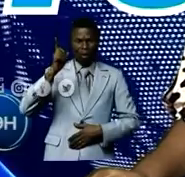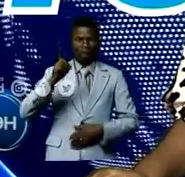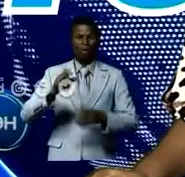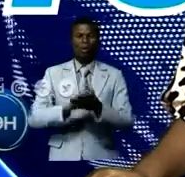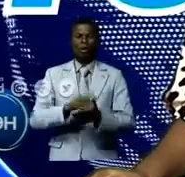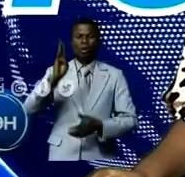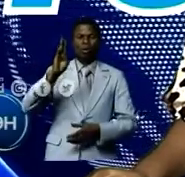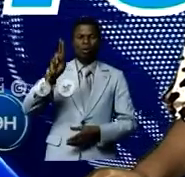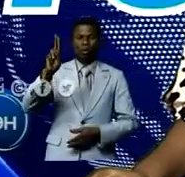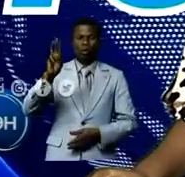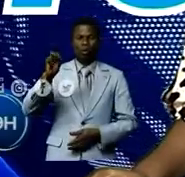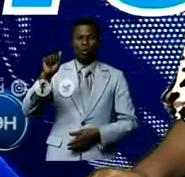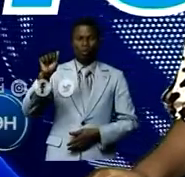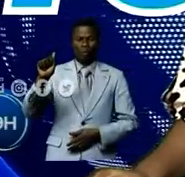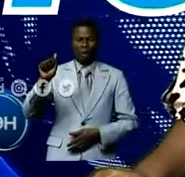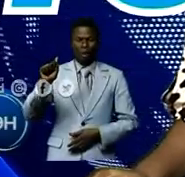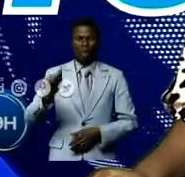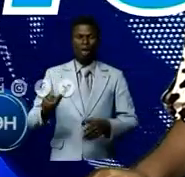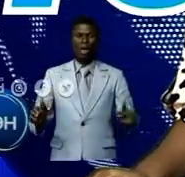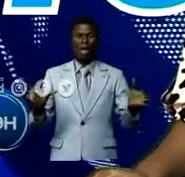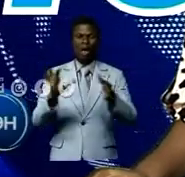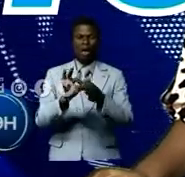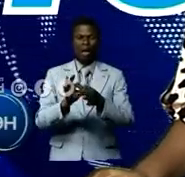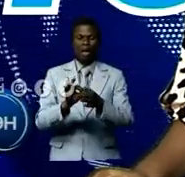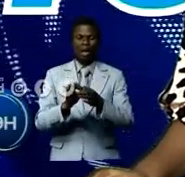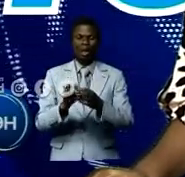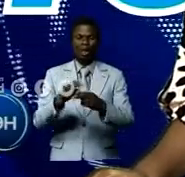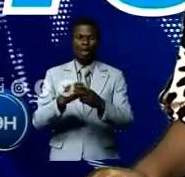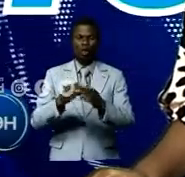Bumba par le parti d'Alliance pour la paix.